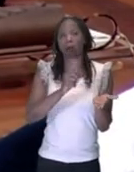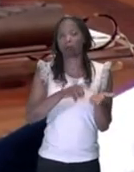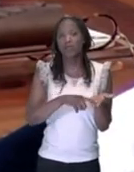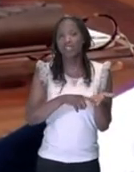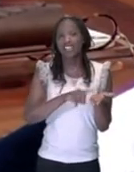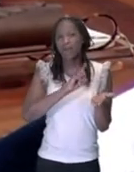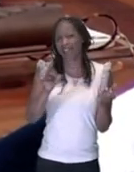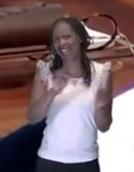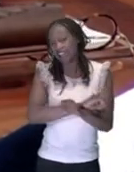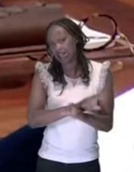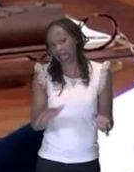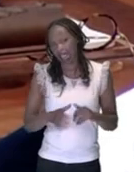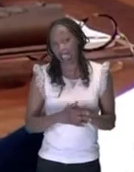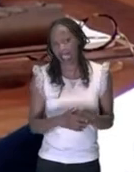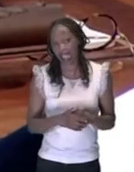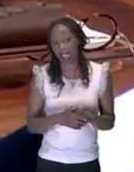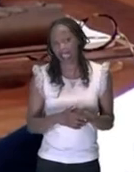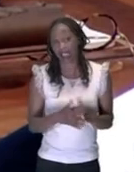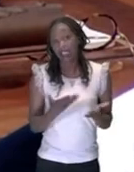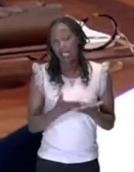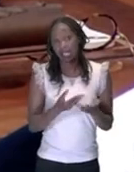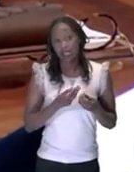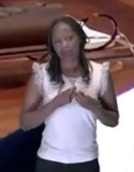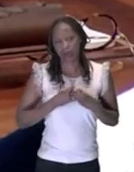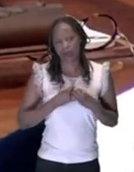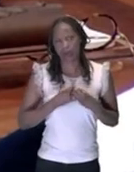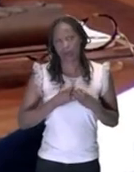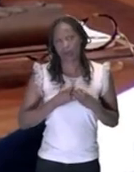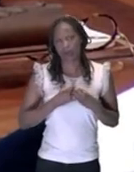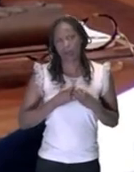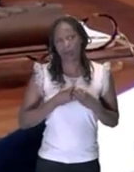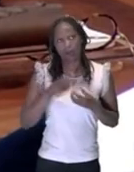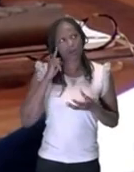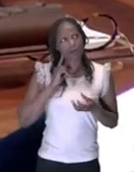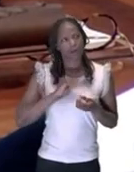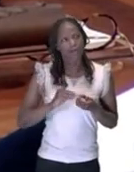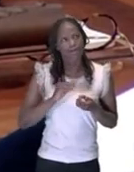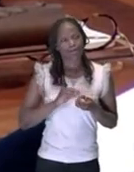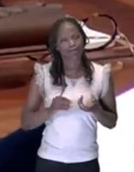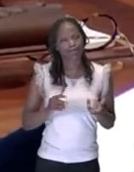un certain nombre de questions, naturellement, qui nous viennent à l'esprit, faute de n'avoir